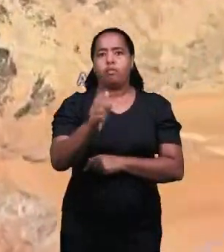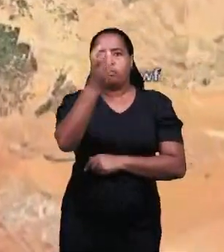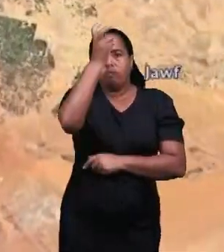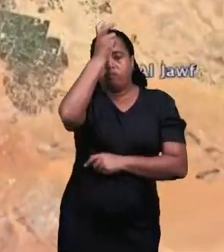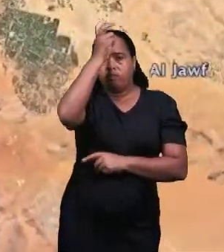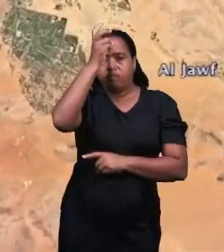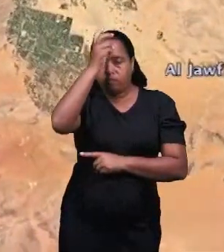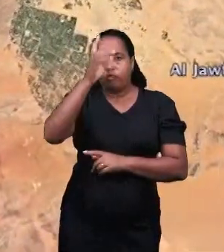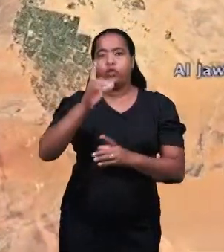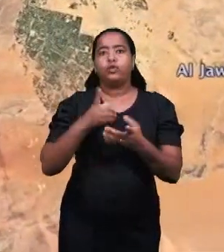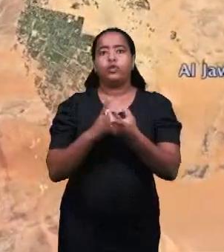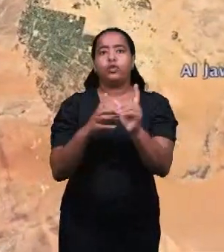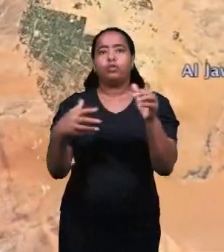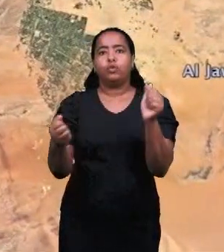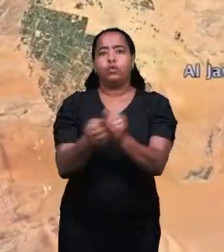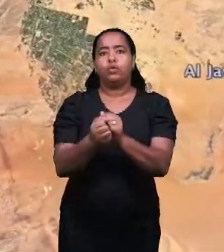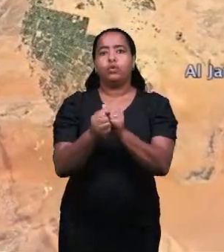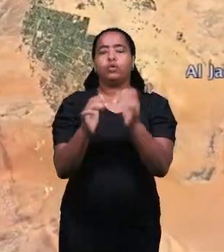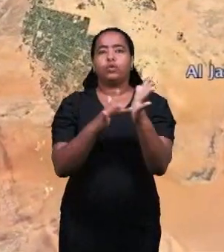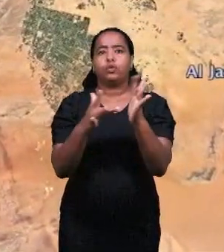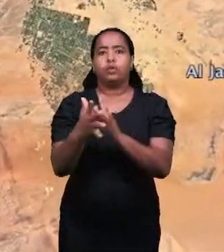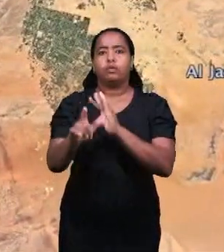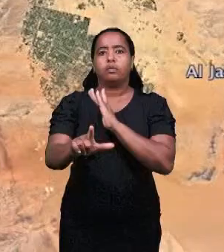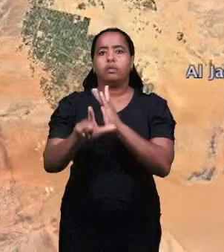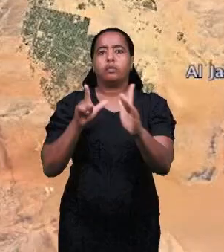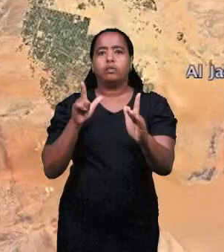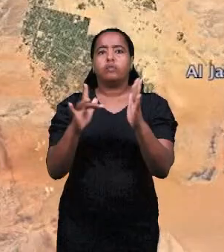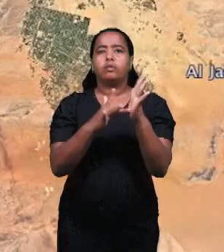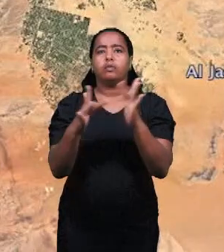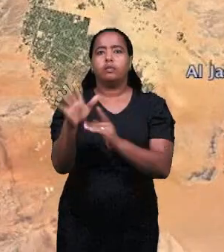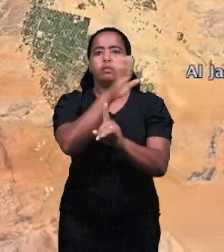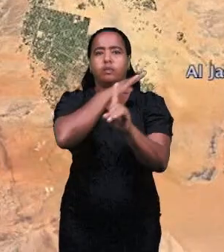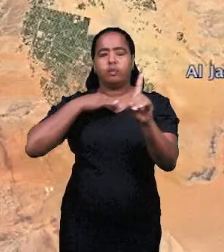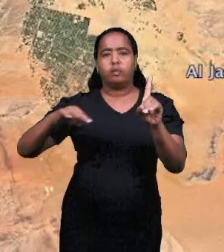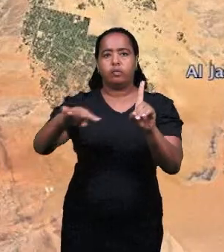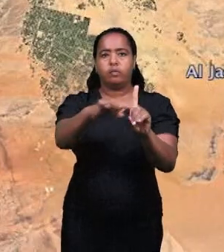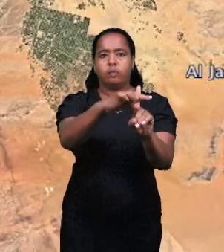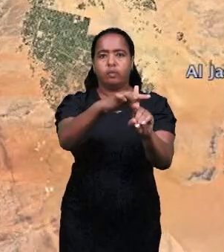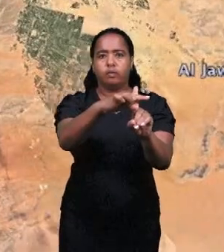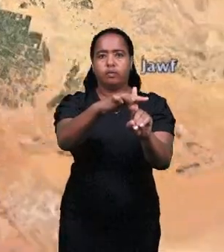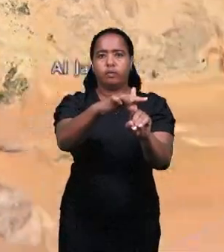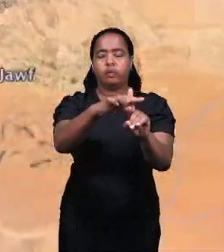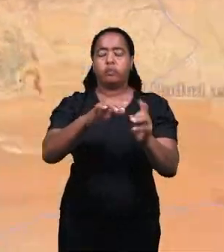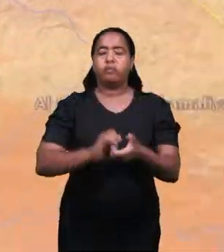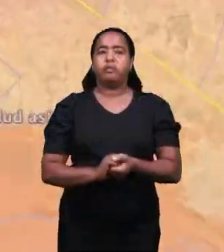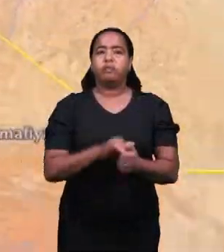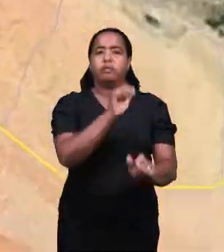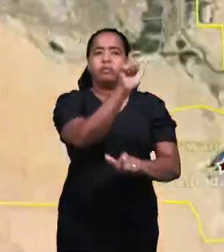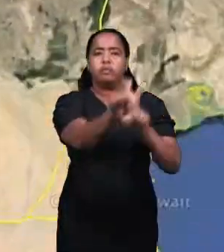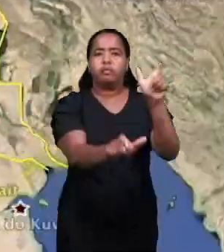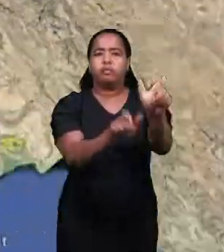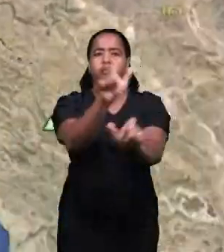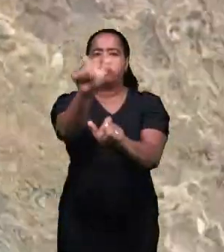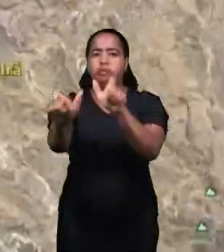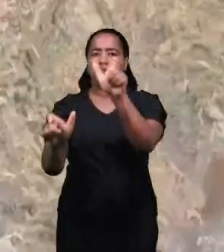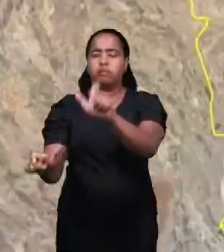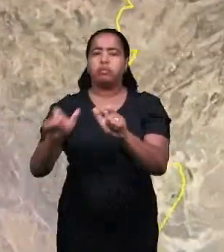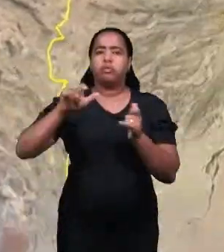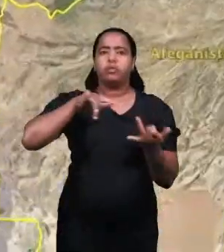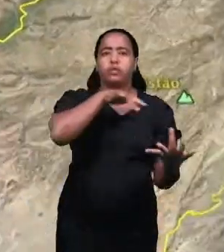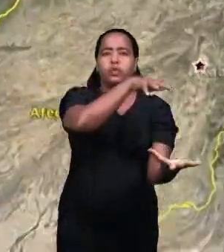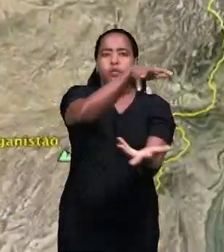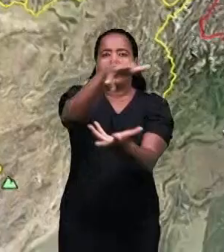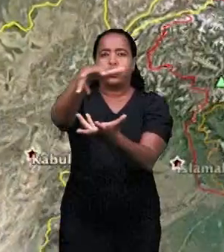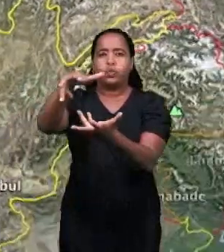Jésus à la veille de sa mort à la croix du Calvaire. Des personnes de toutes les parties du monde sont touchées